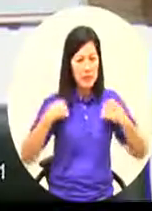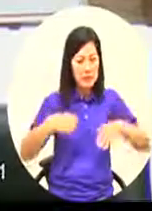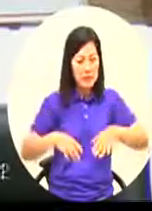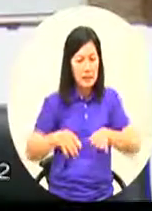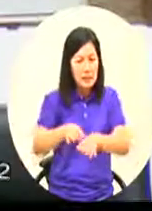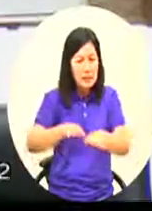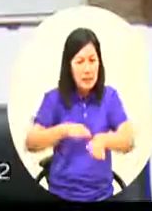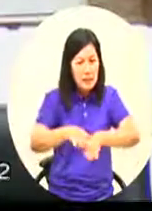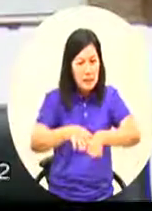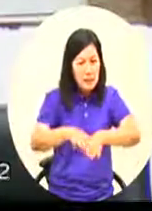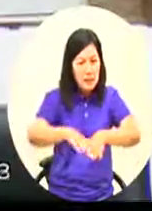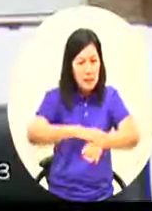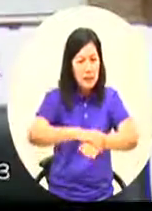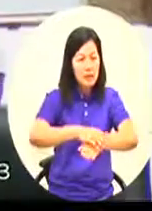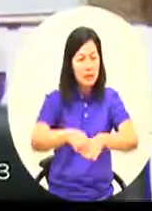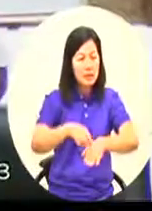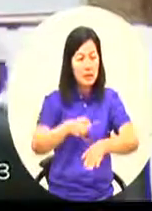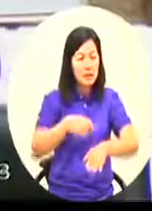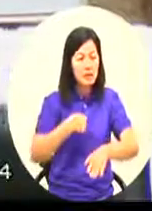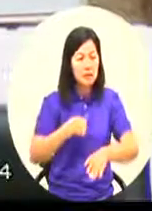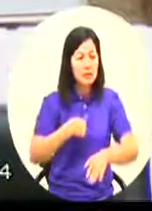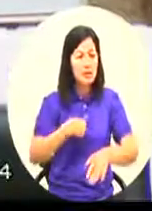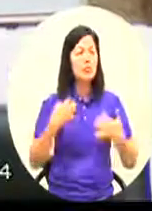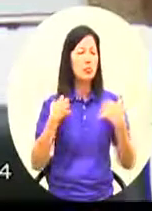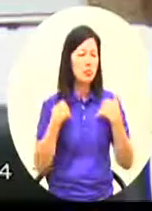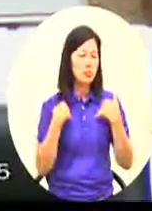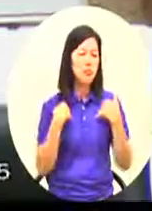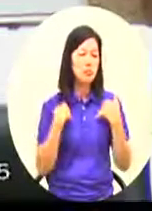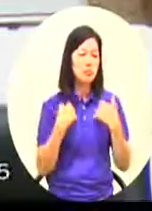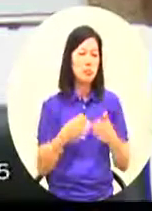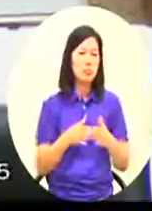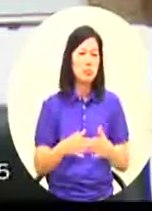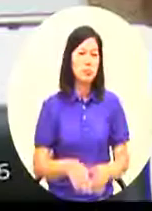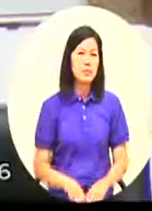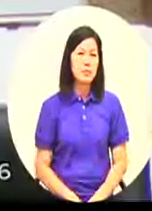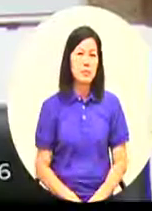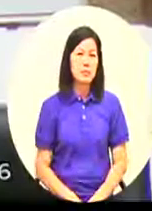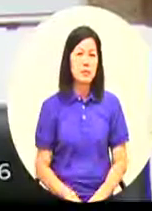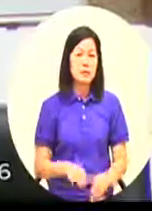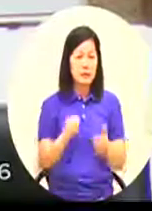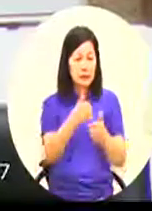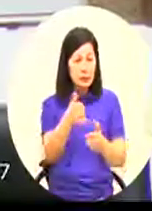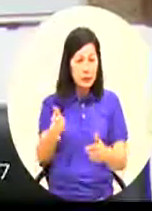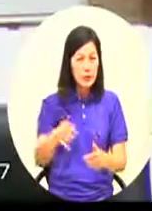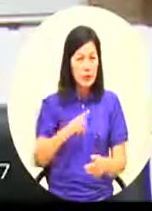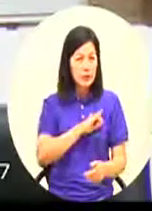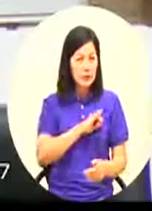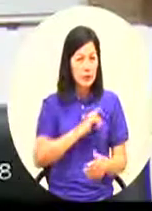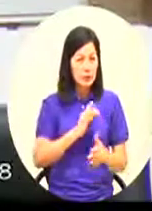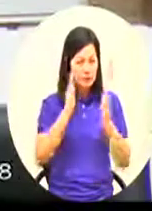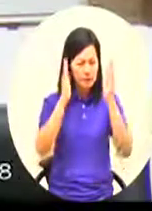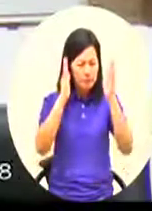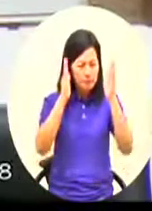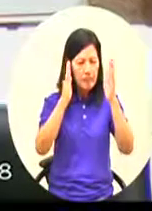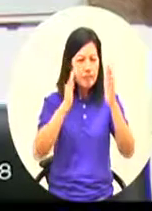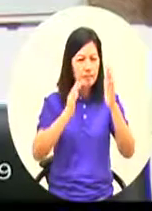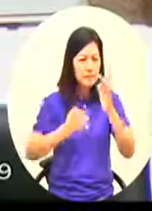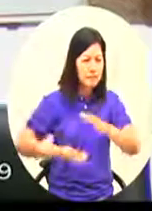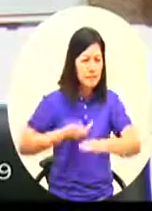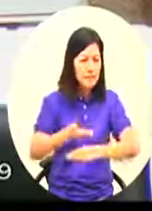这个就是我们议员的角色。那么议员呢，自己要认真啊，